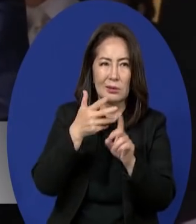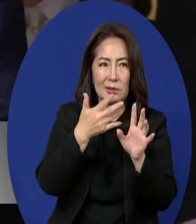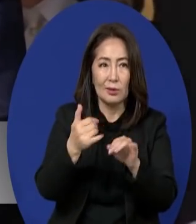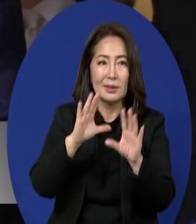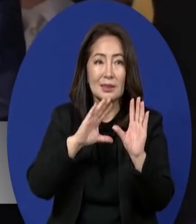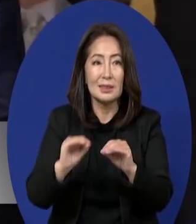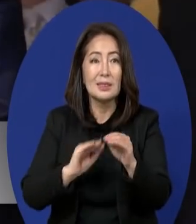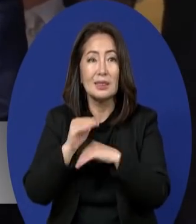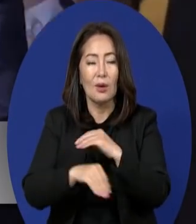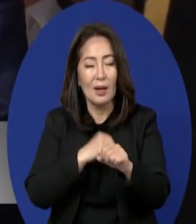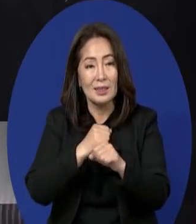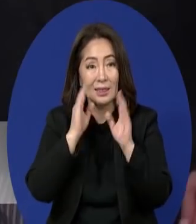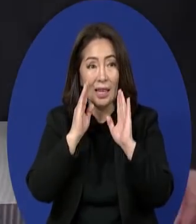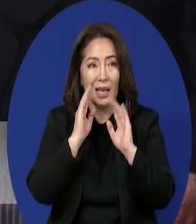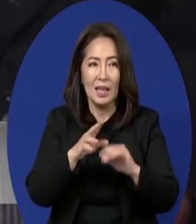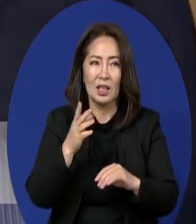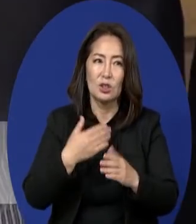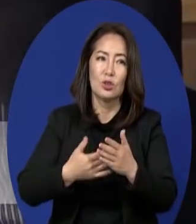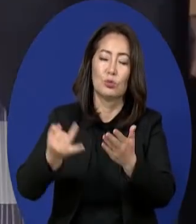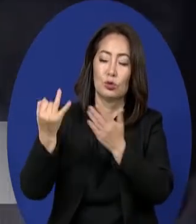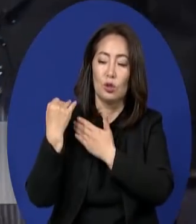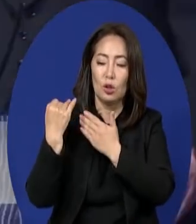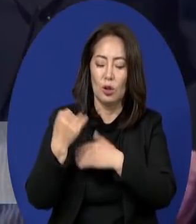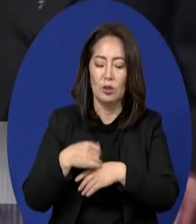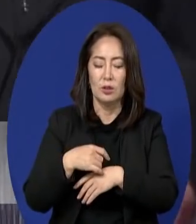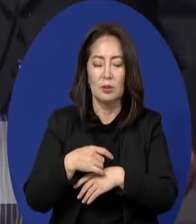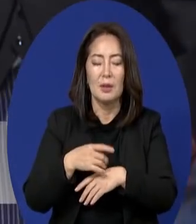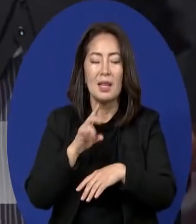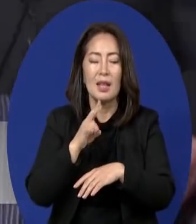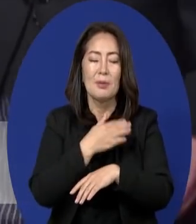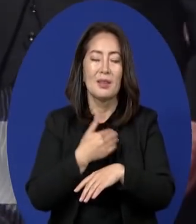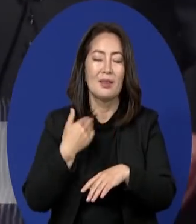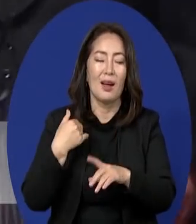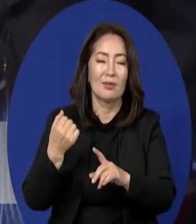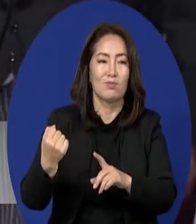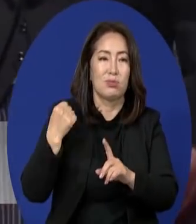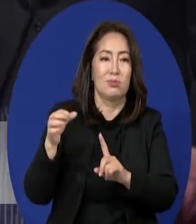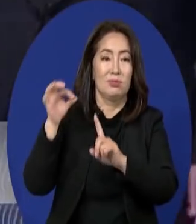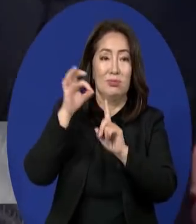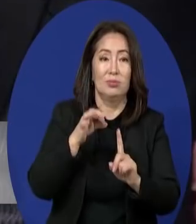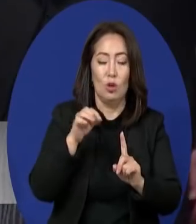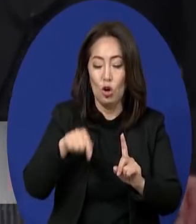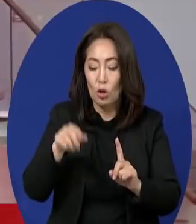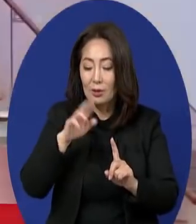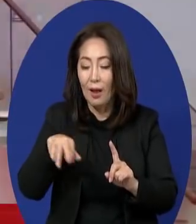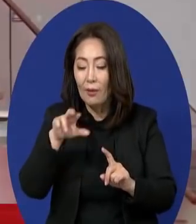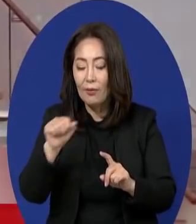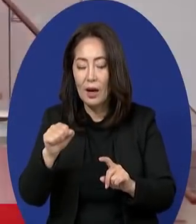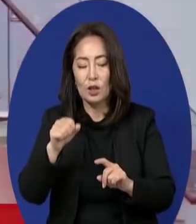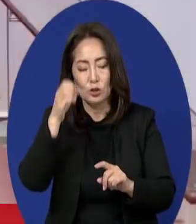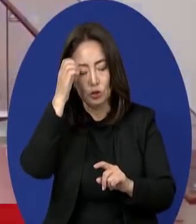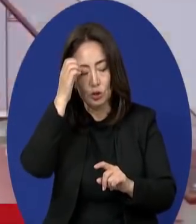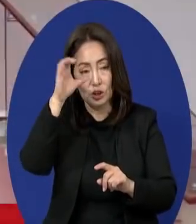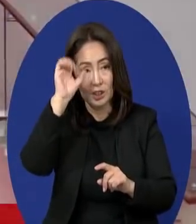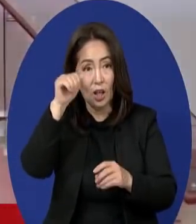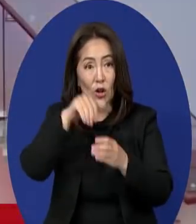хандуулж байна. За Кишида Фумио нь өнгөрсөн 7 хоногт болсон эрх баригч намын даргаын сонгуульд ялж энэ 7 хоногийн даваа гарагт Япон улсын 100 дахь ерөнхий сайд